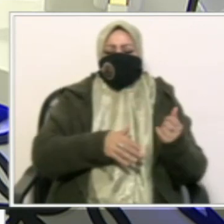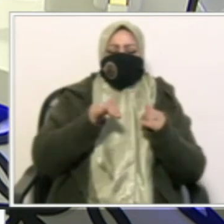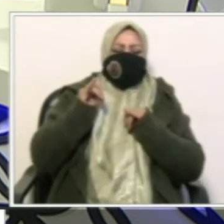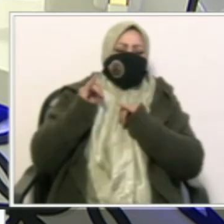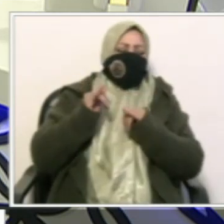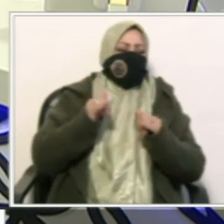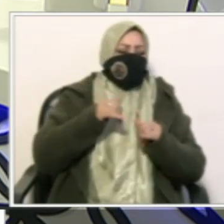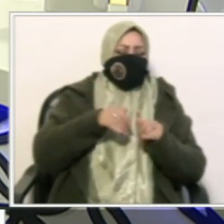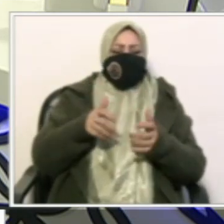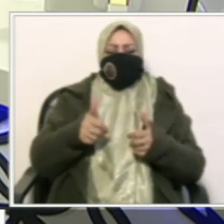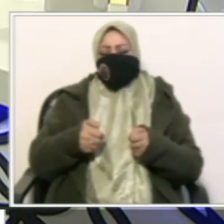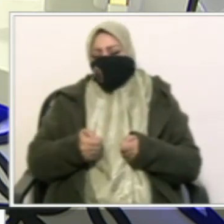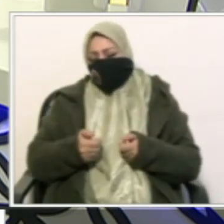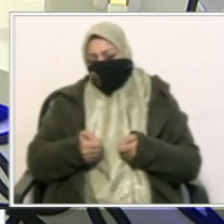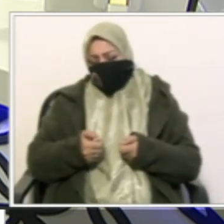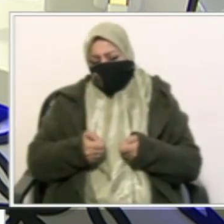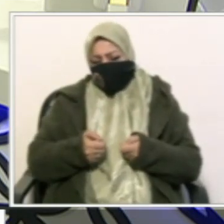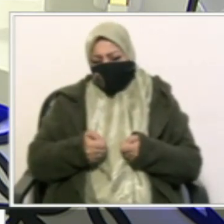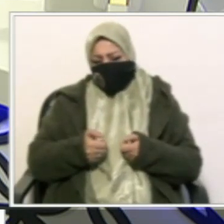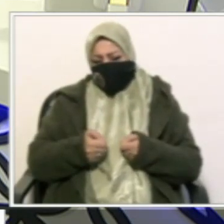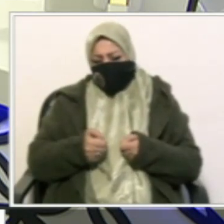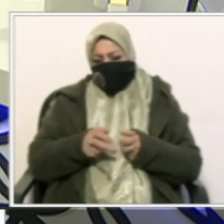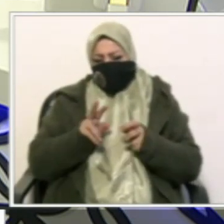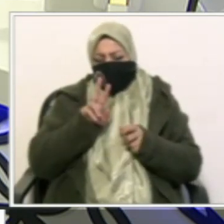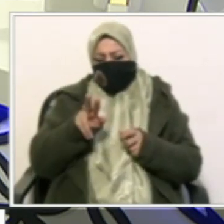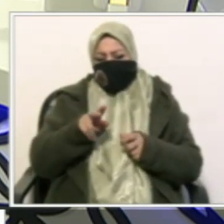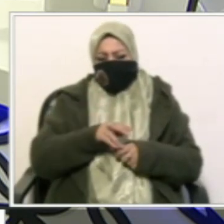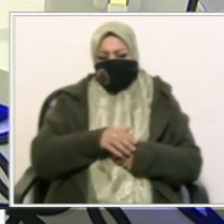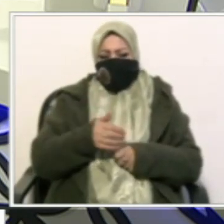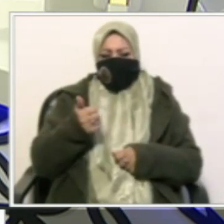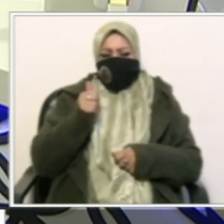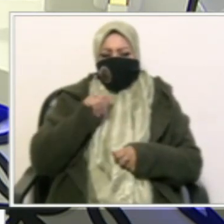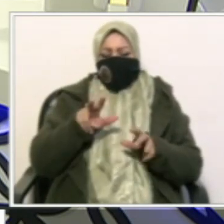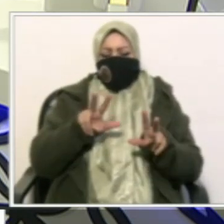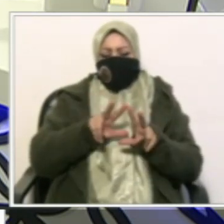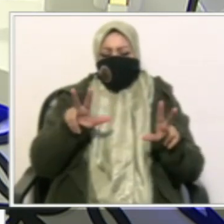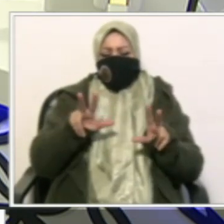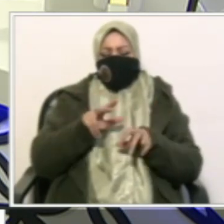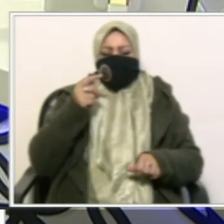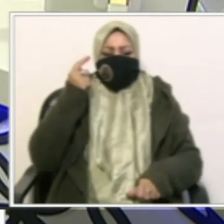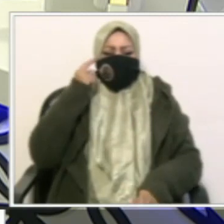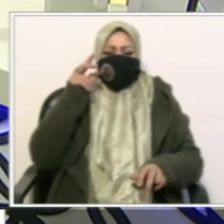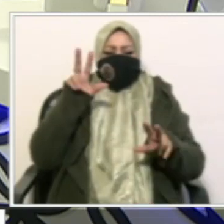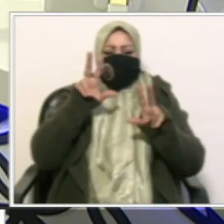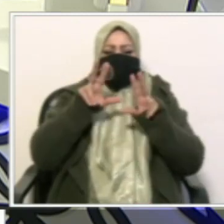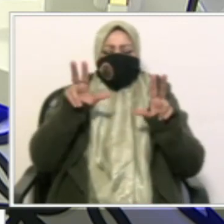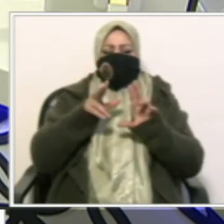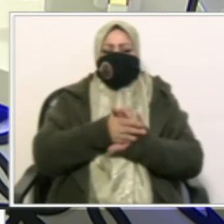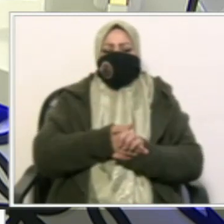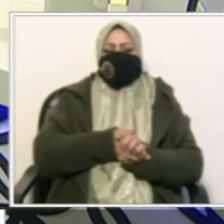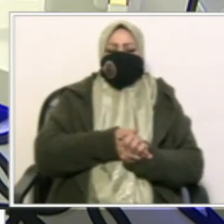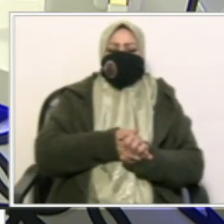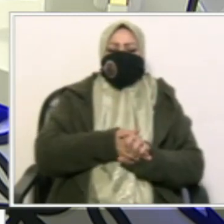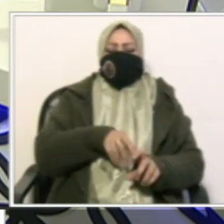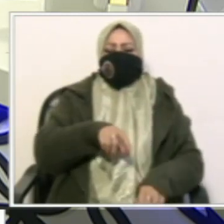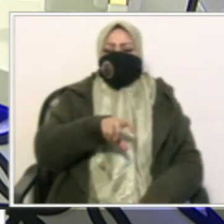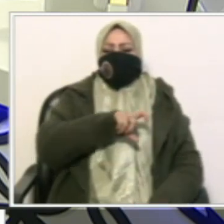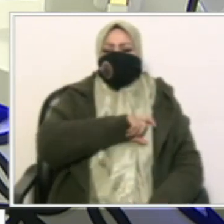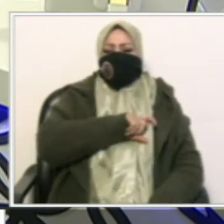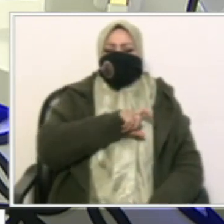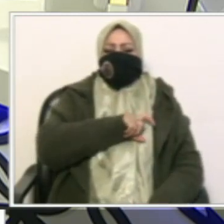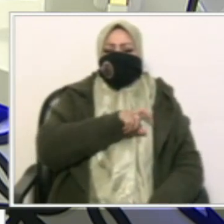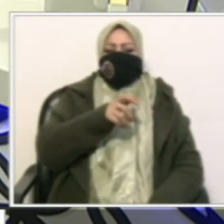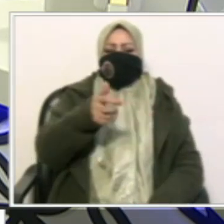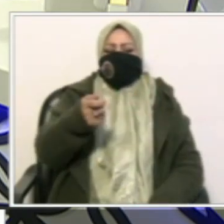قناة إخبارية إن في عدد من التلاميذ في المكسيك تسمموا بسبب التيك توك، فيقولوا لك كيف تسمموا؟